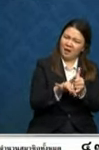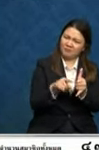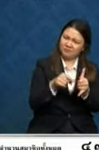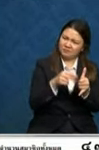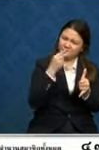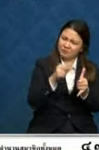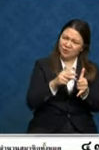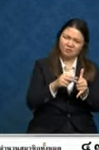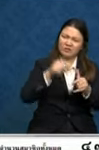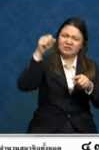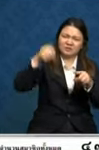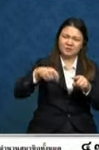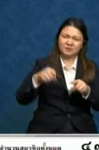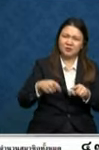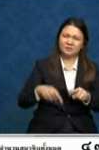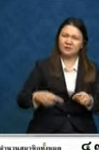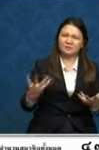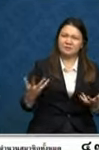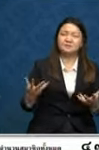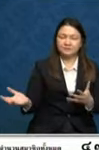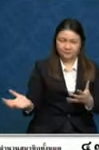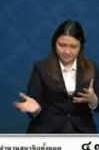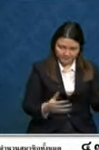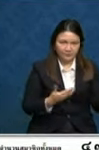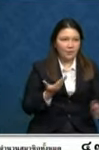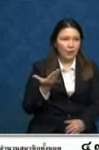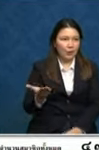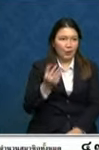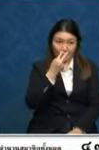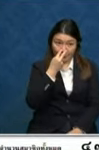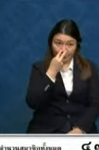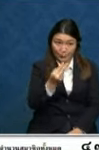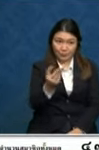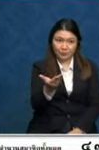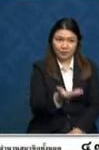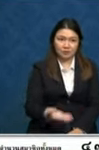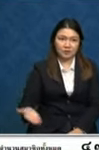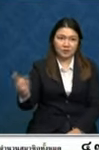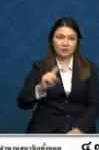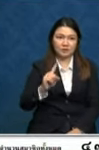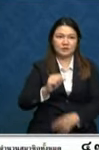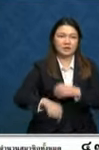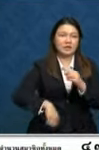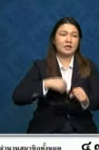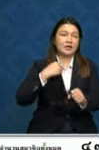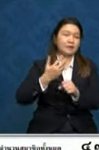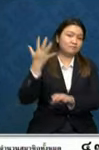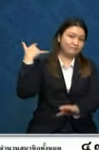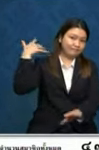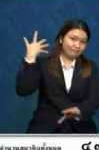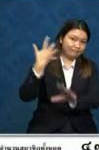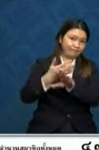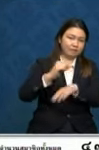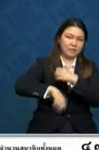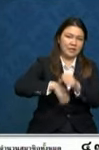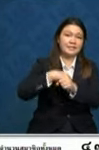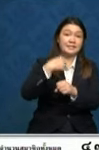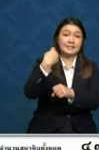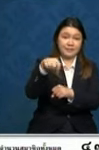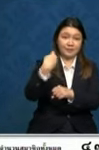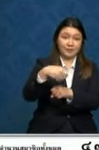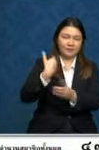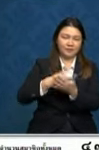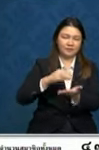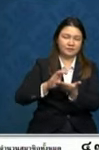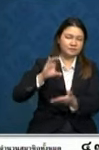ดครับผมจึงขอเตือนความทรงจำทุกท่านอีกครั้งนึงครับว่า10ปีที่ผ่านมากรมน.นั้นใช้งบประ